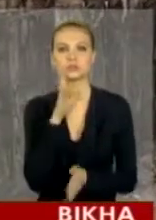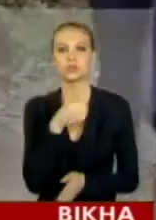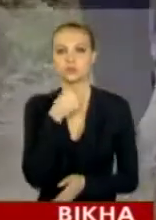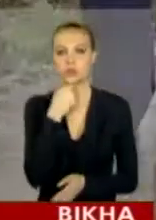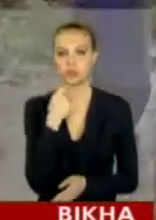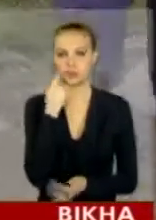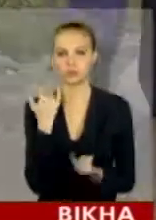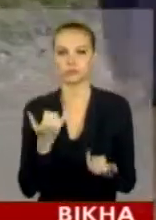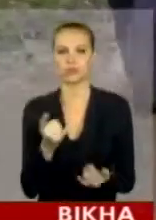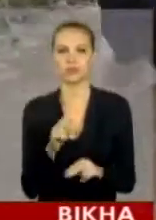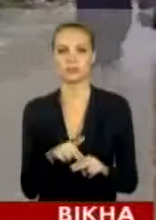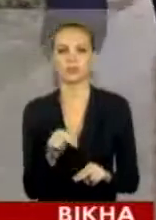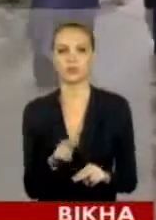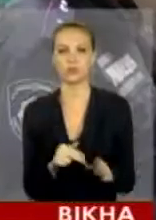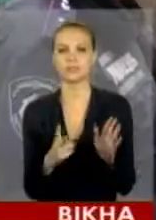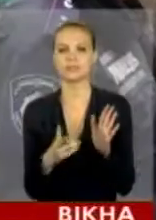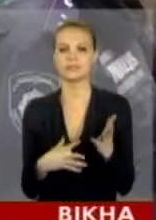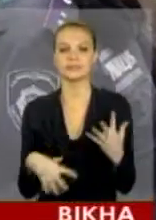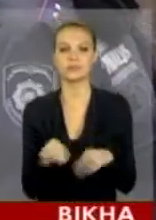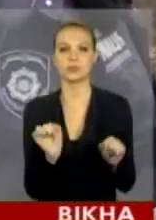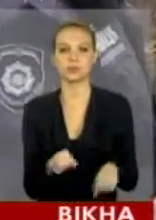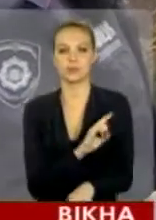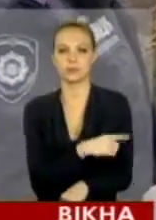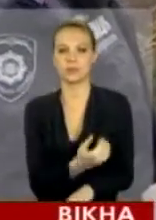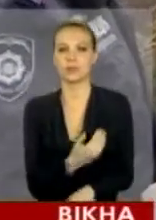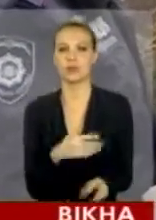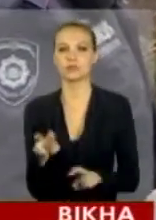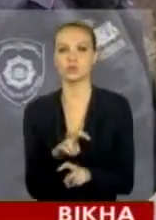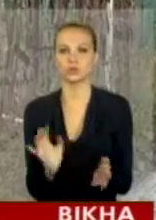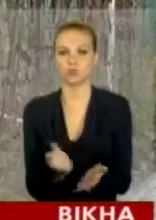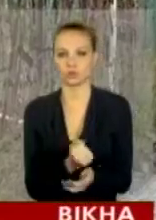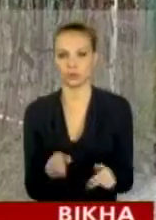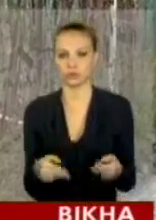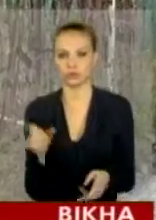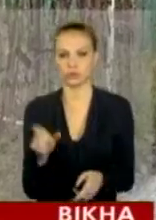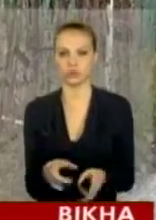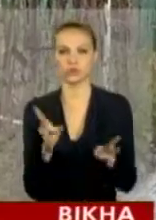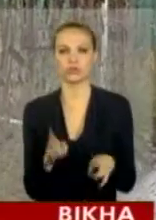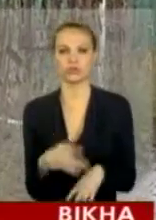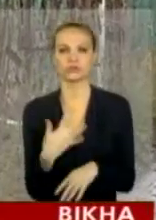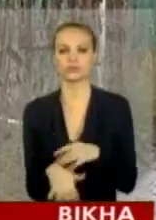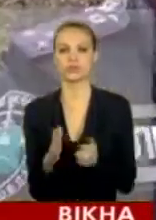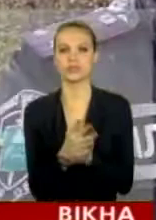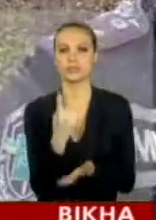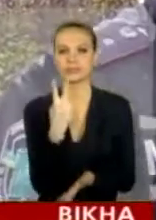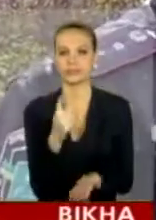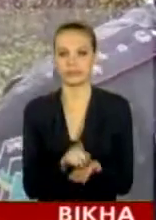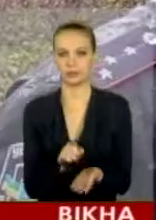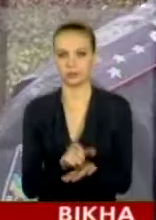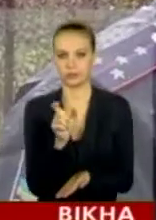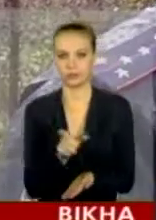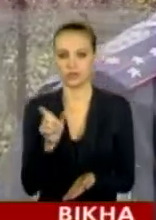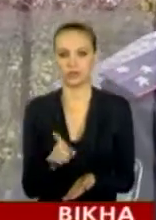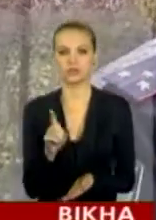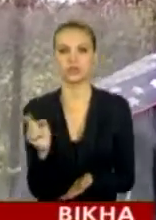віку. Нині правоохоронці всіма можливими силами намагаються розшукати злочинця. Жертвами маньяка вже стали 2 пенсіонерки, за